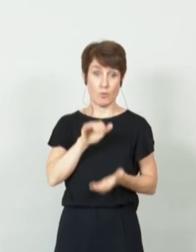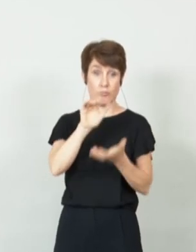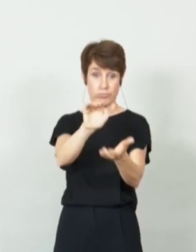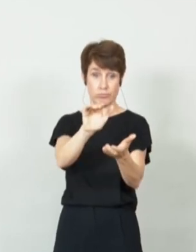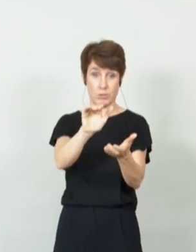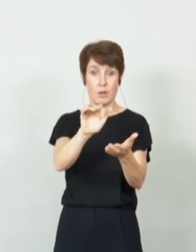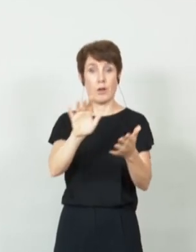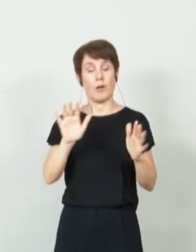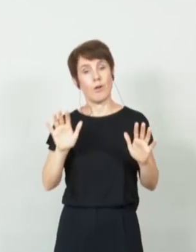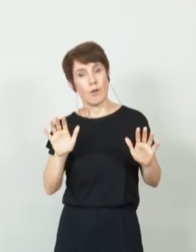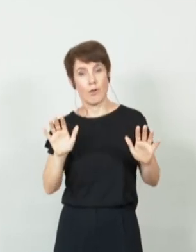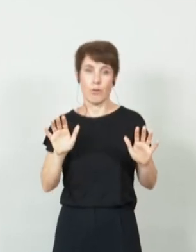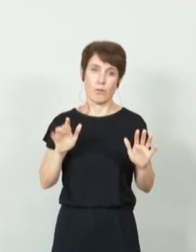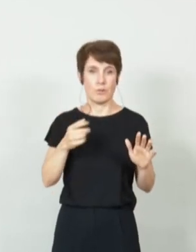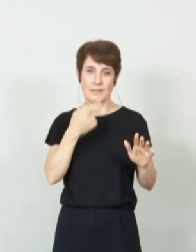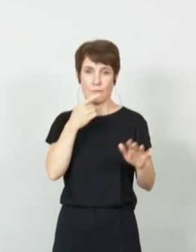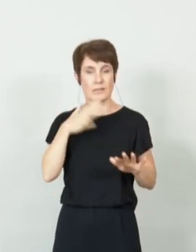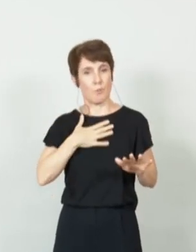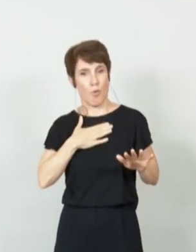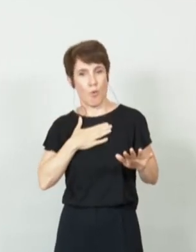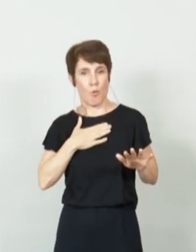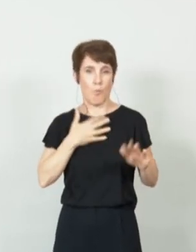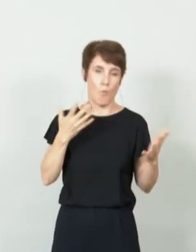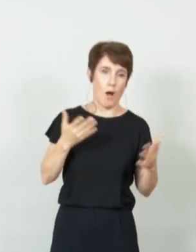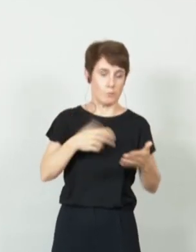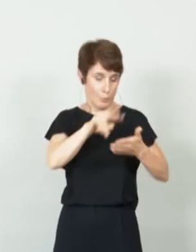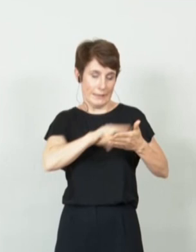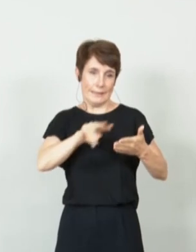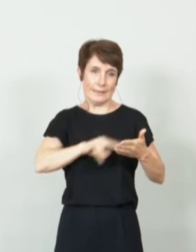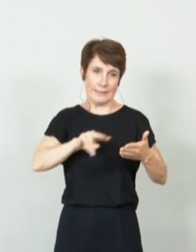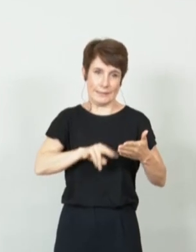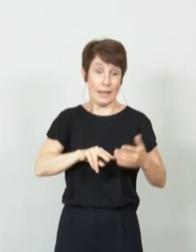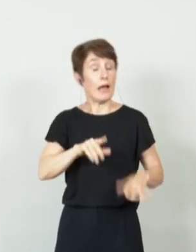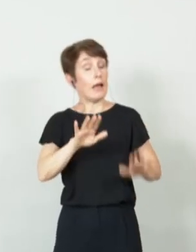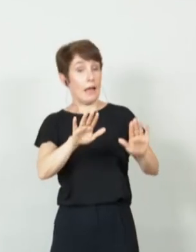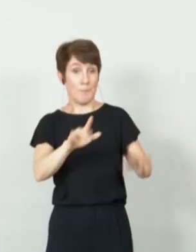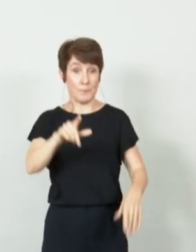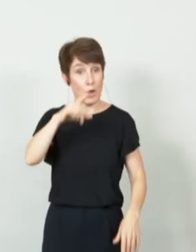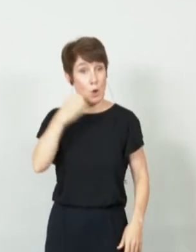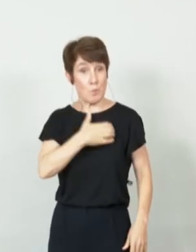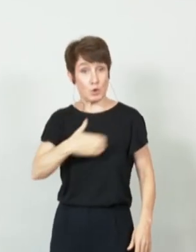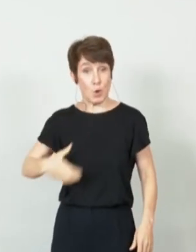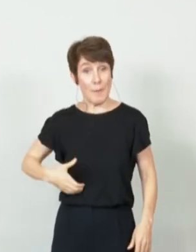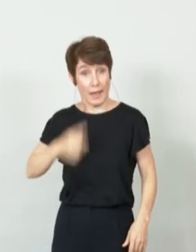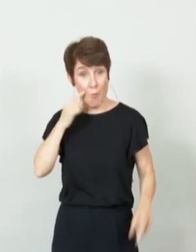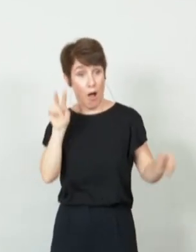un peu moins éloquant Monsieur le Maire vous regarde en même temps ce qui s'est passé